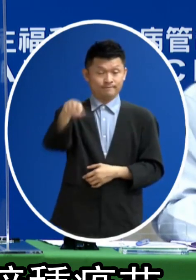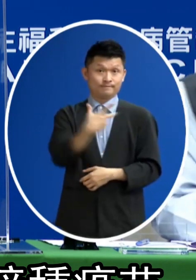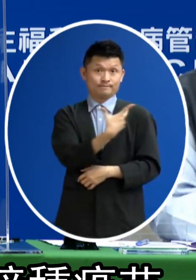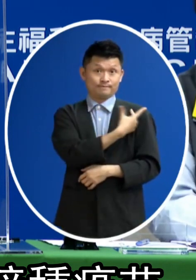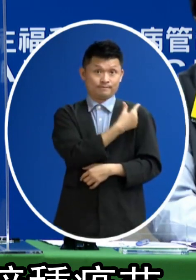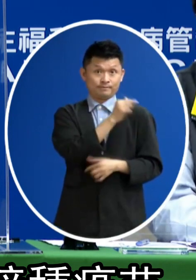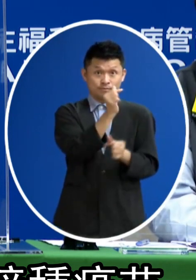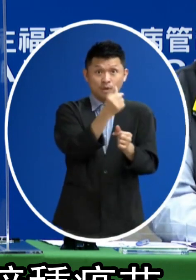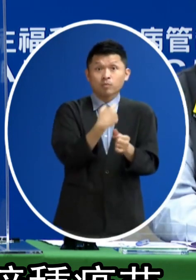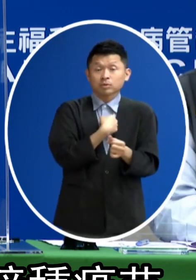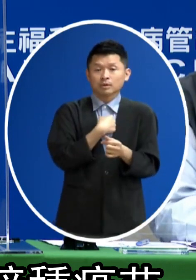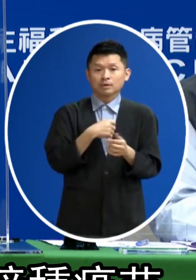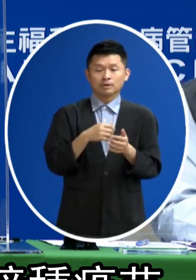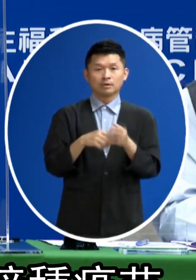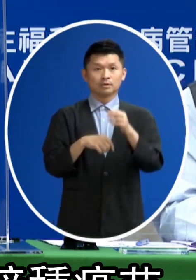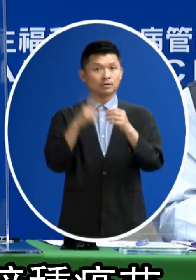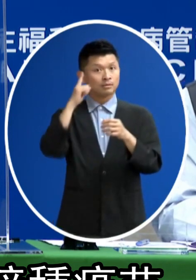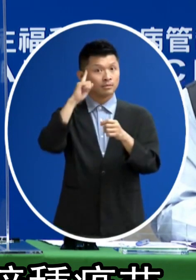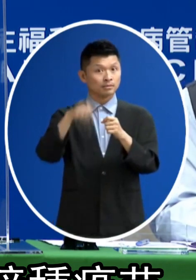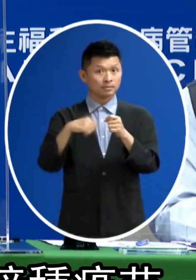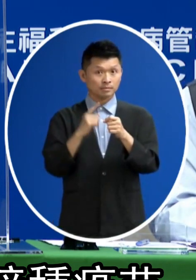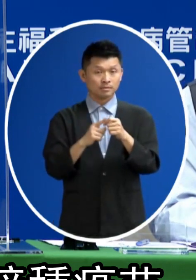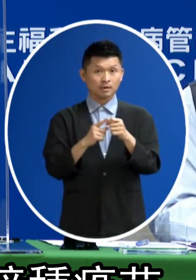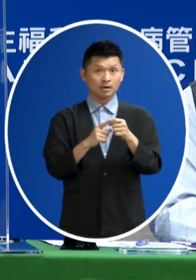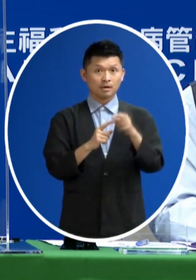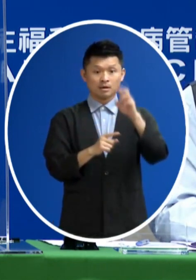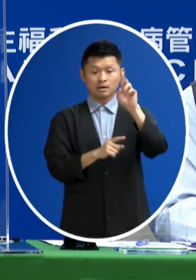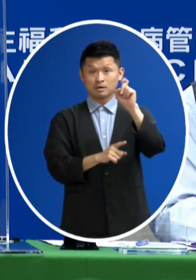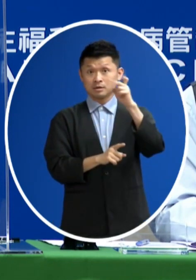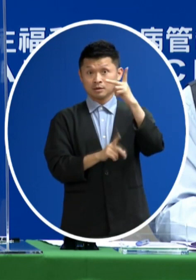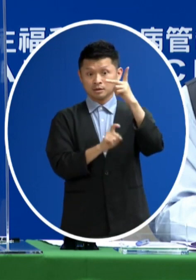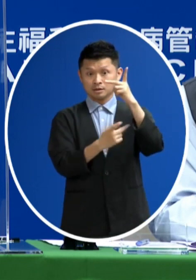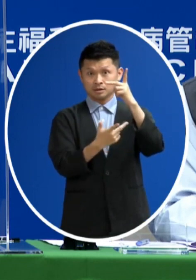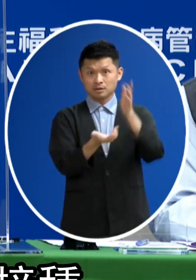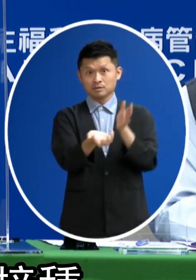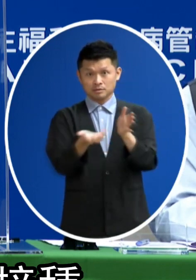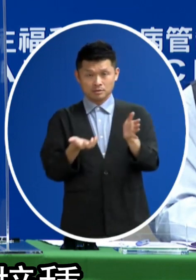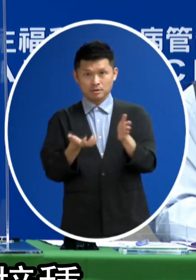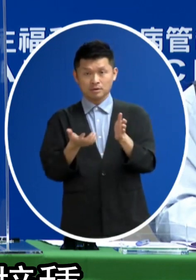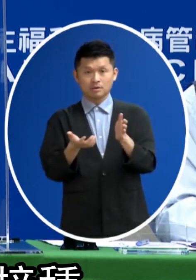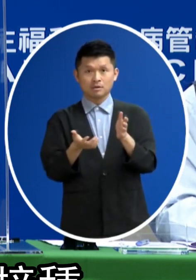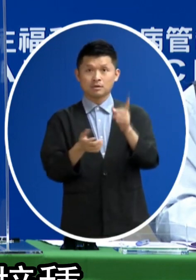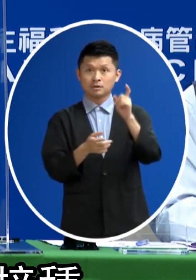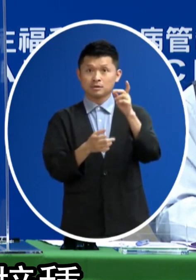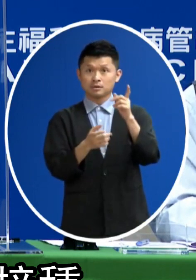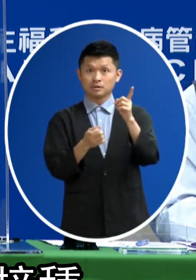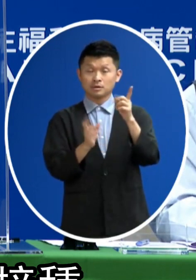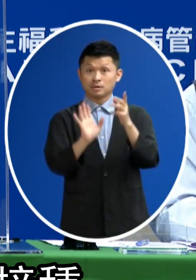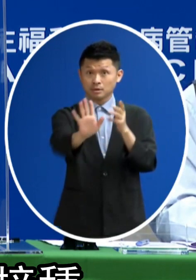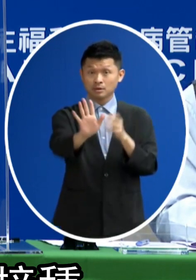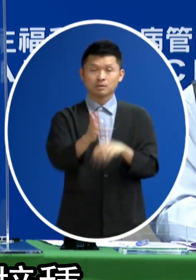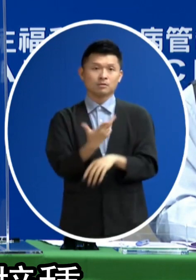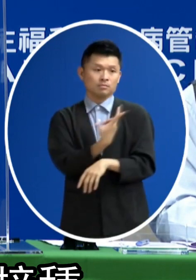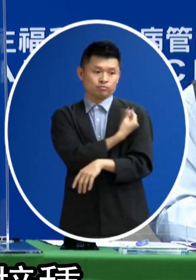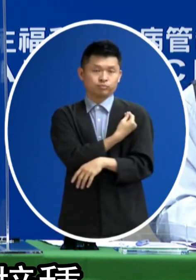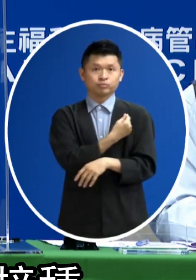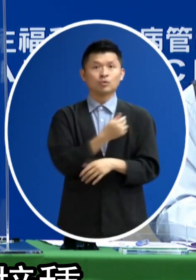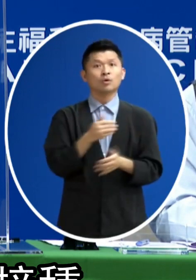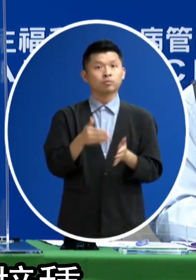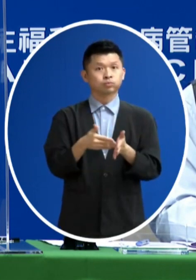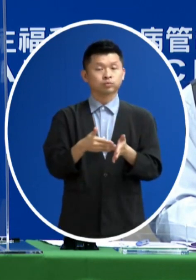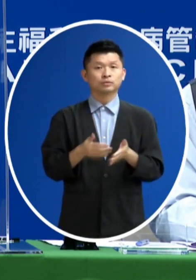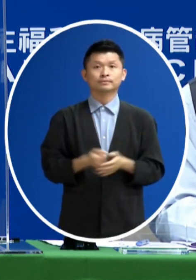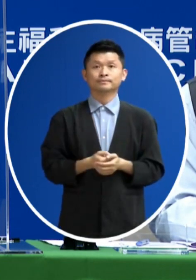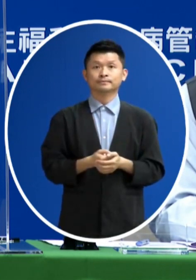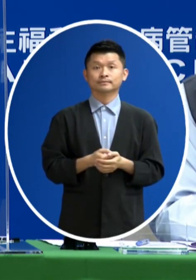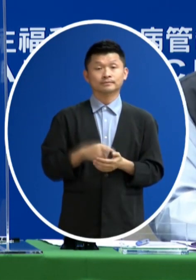到12月1月1号起要完整接种疫苗，所以要完成的时间是在12月17号。哦，就要完成接